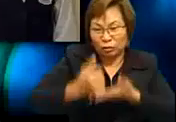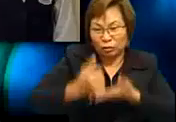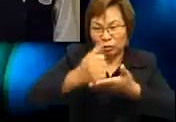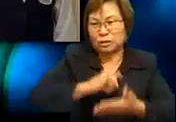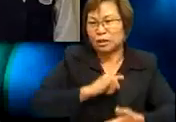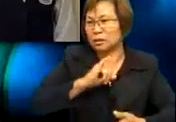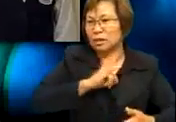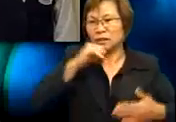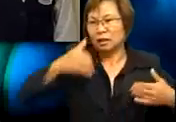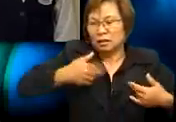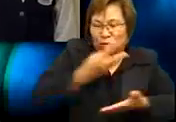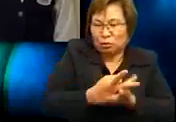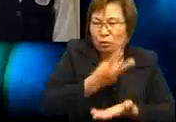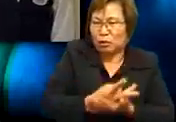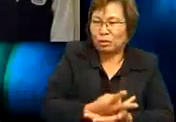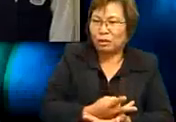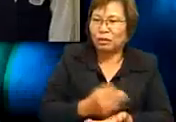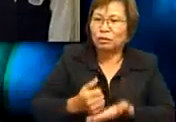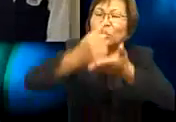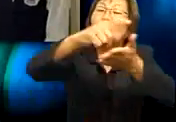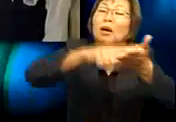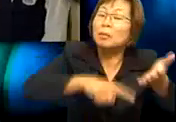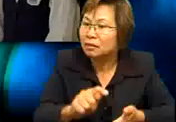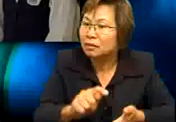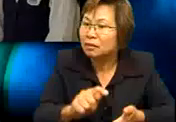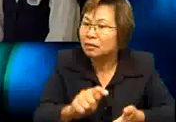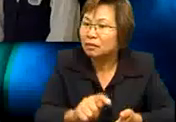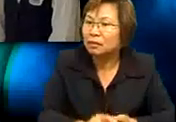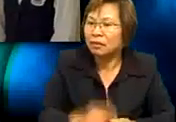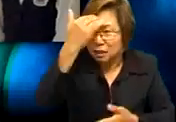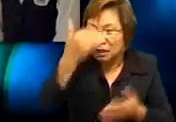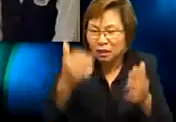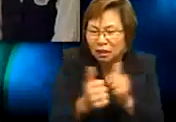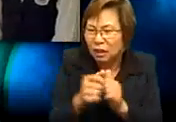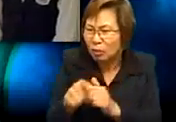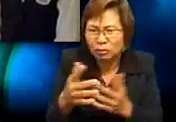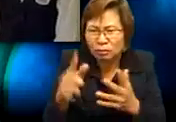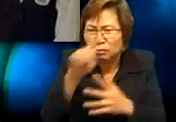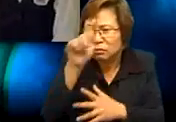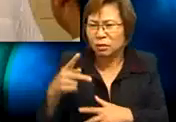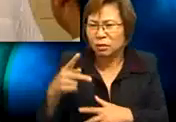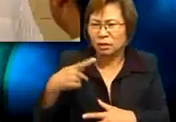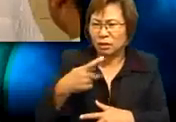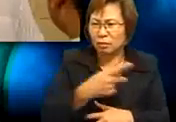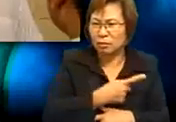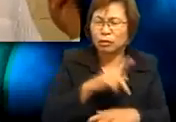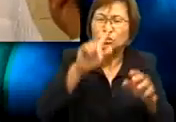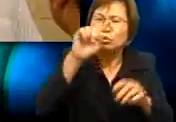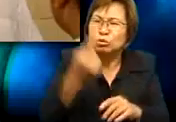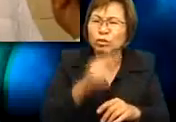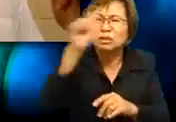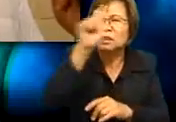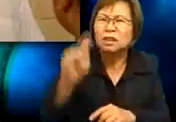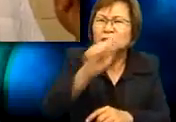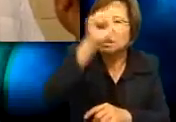ke? Saya tak ada duit. Tolong apa? Kenapa dengan awak? Kami